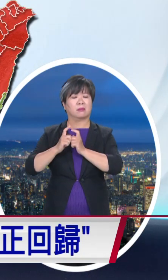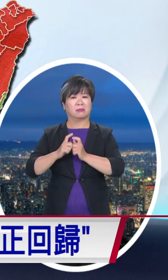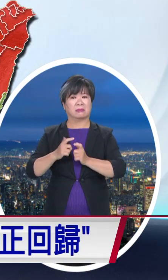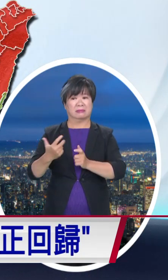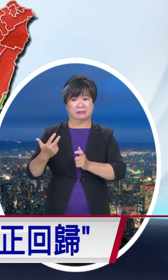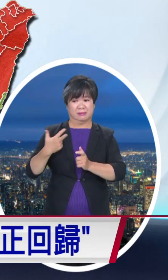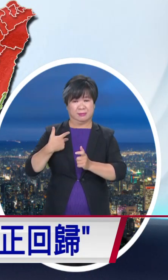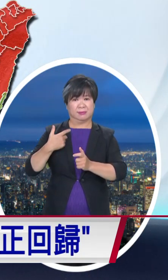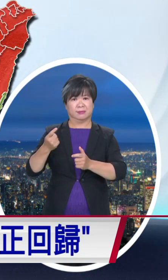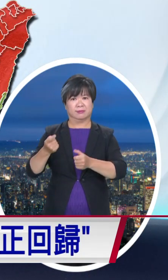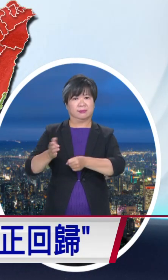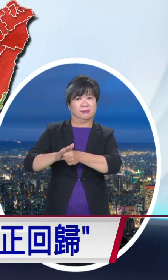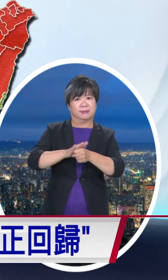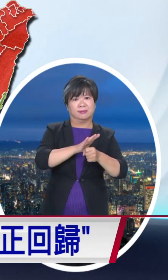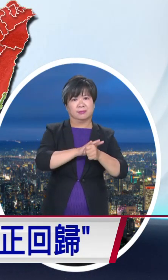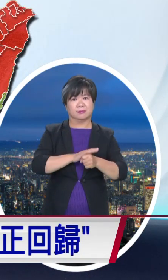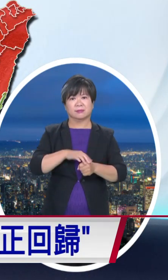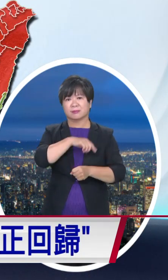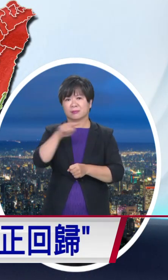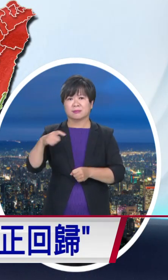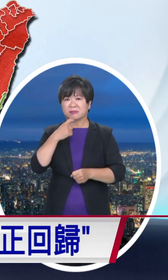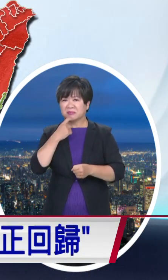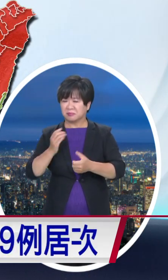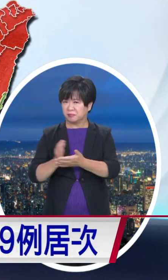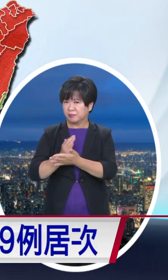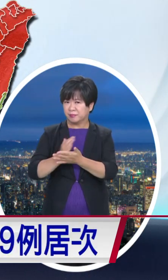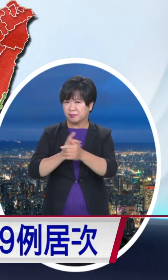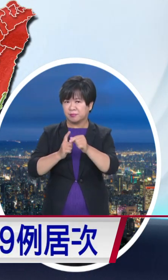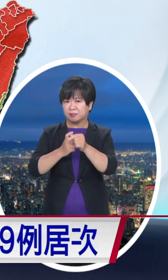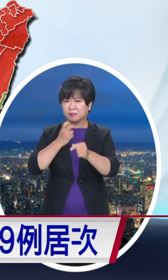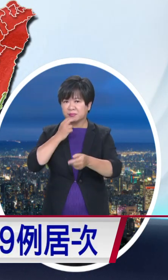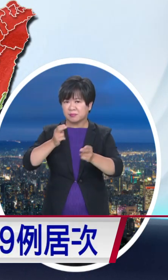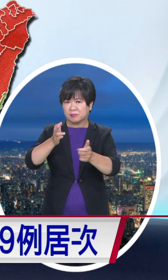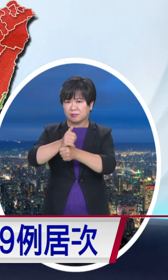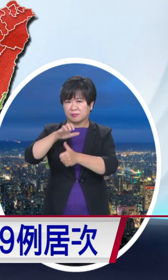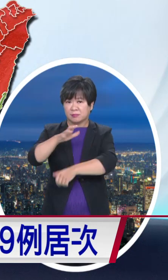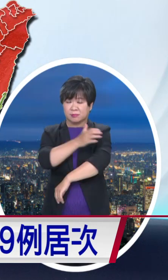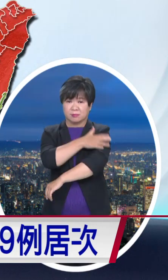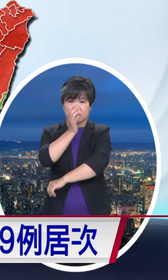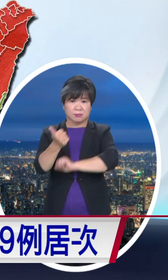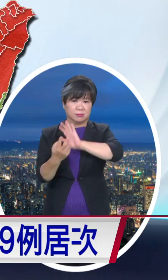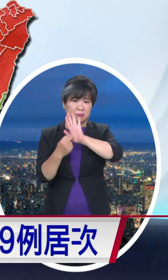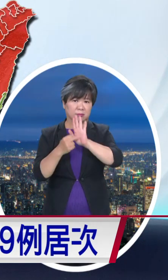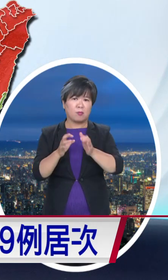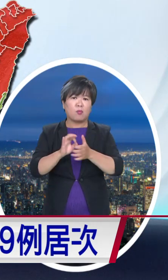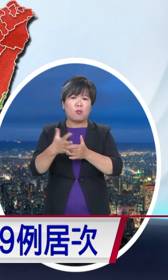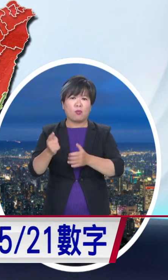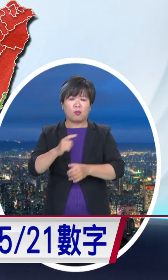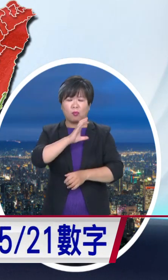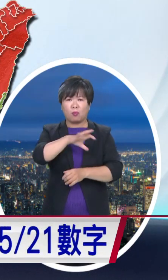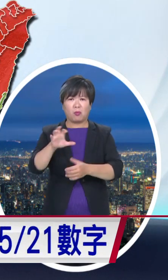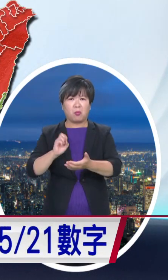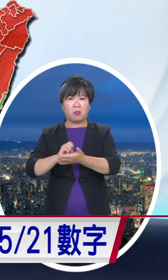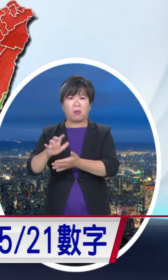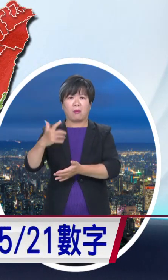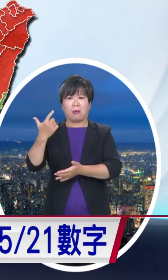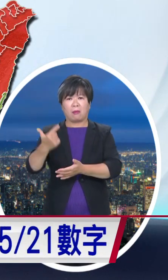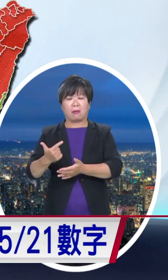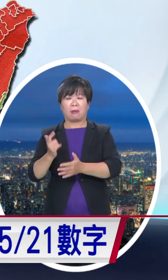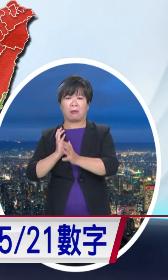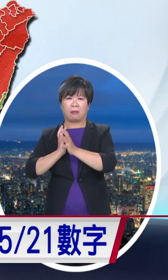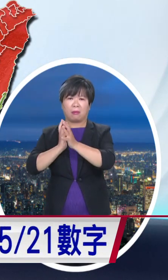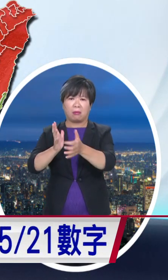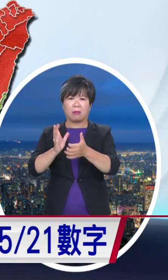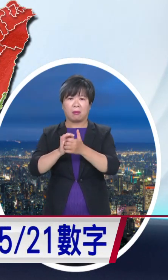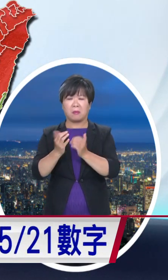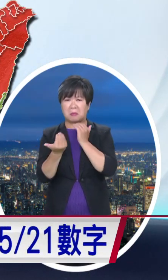礼拜的数字，引起各界议论纷纷。而中央疫情指挥官陈时中解释，这是因为地方通报塞车，绝对没有